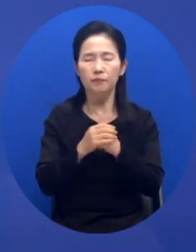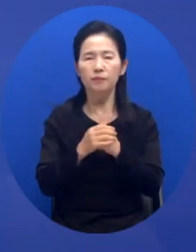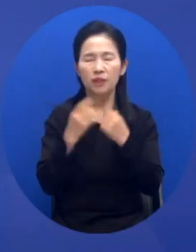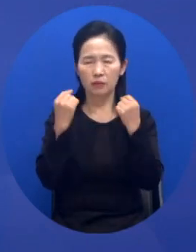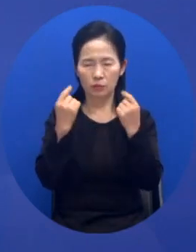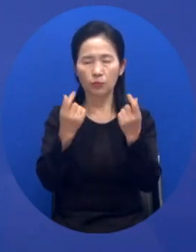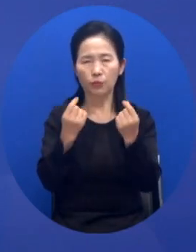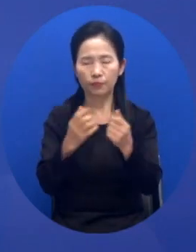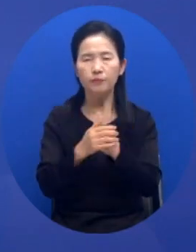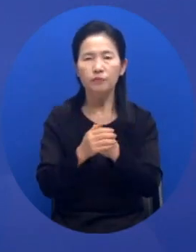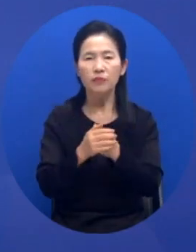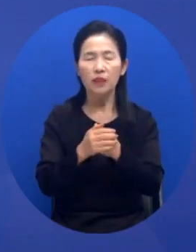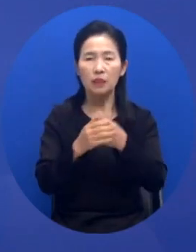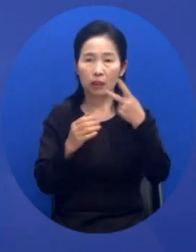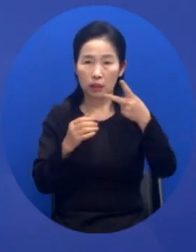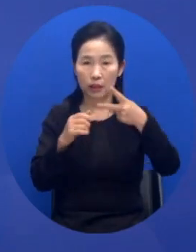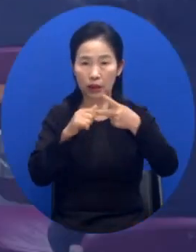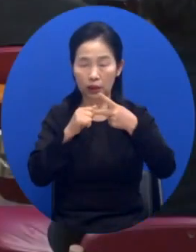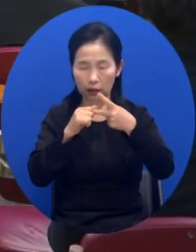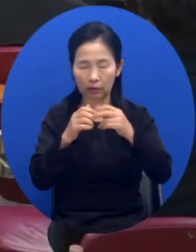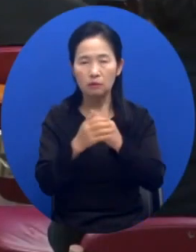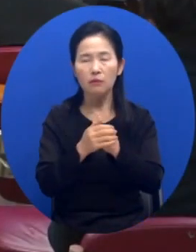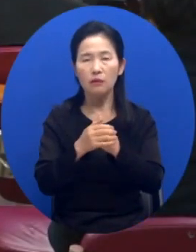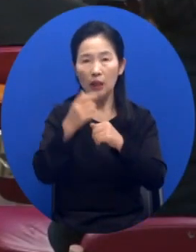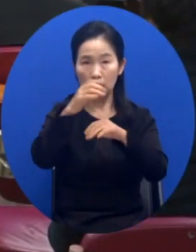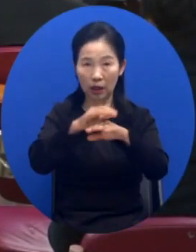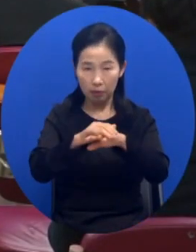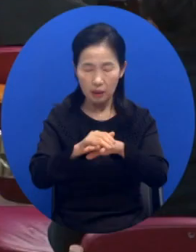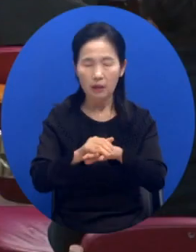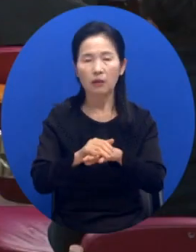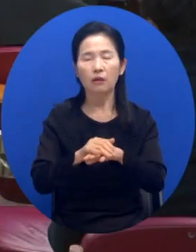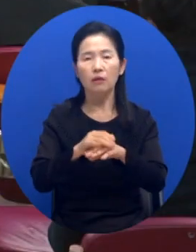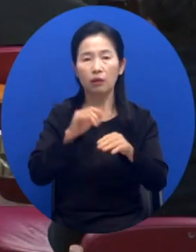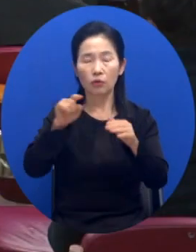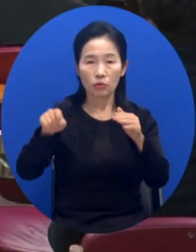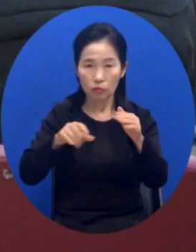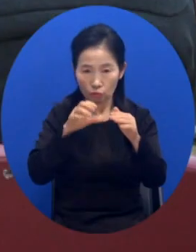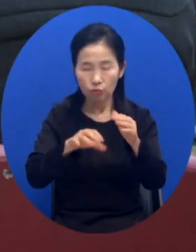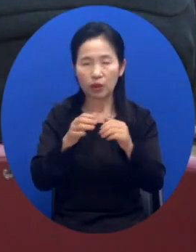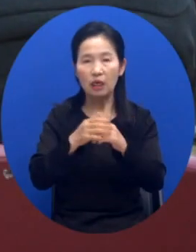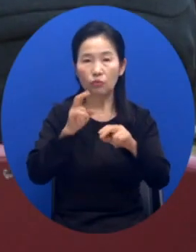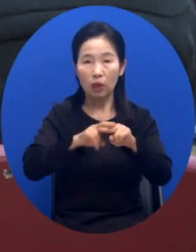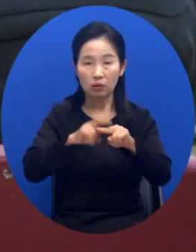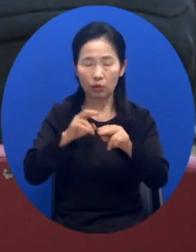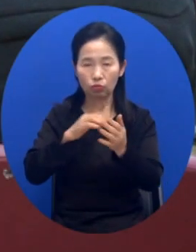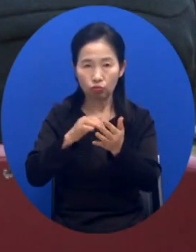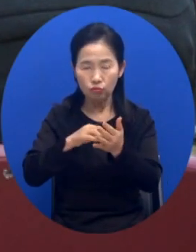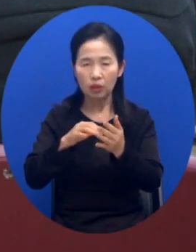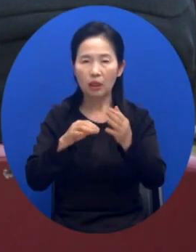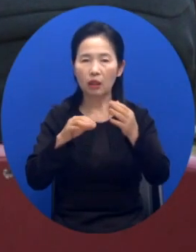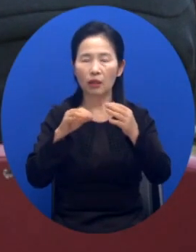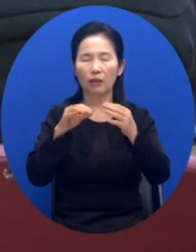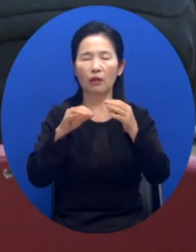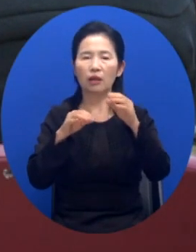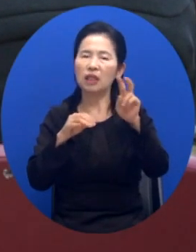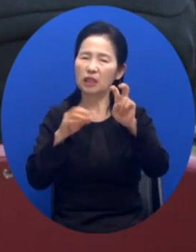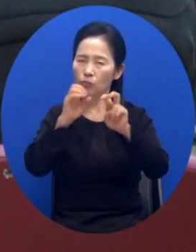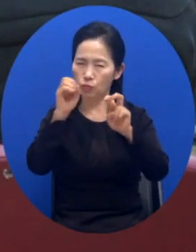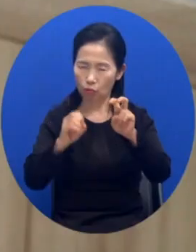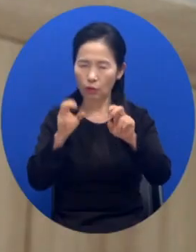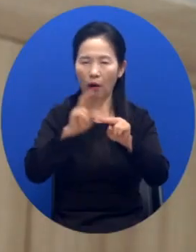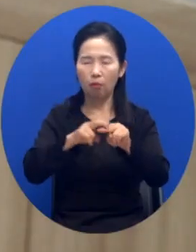단계에서는 전체 예배당 좌석수 의 20% 만 이제 예배에 참석할 수 있도록 저의 있는데요 에 말씀드렸다시피